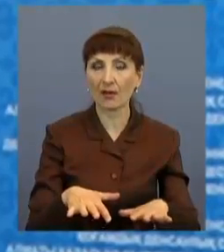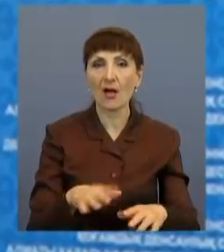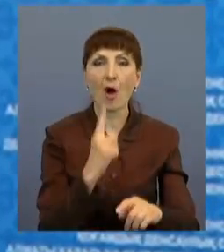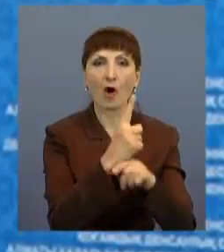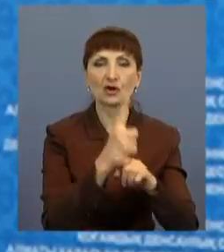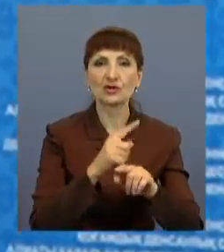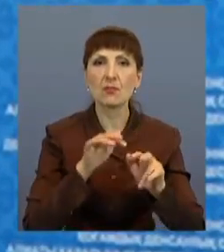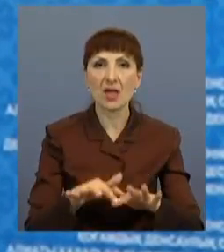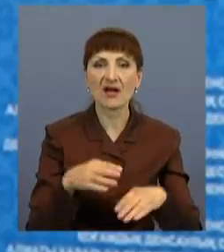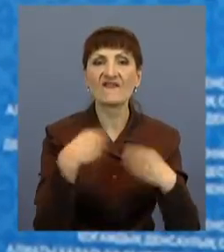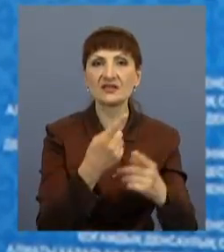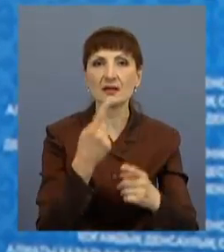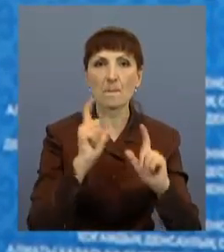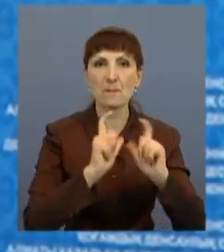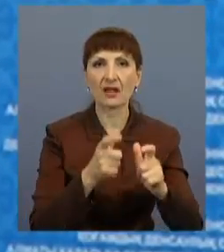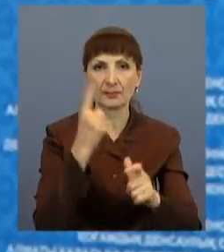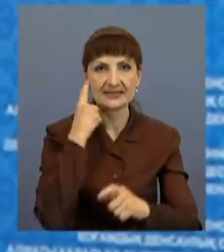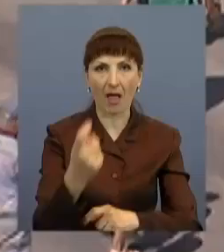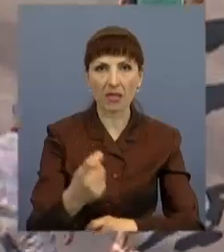ограничительные меры, то есть выданы предписания.